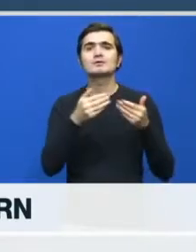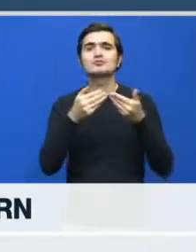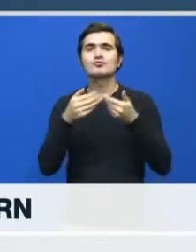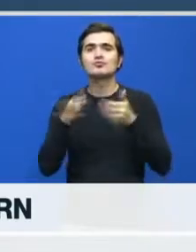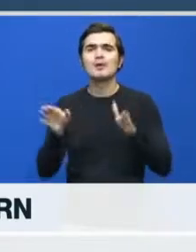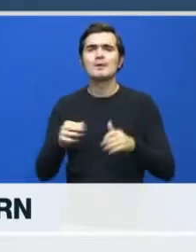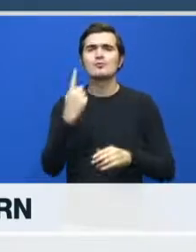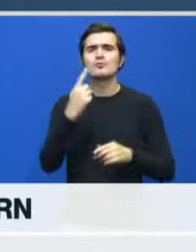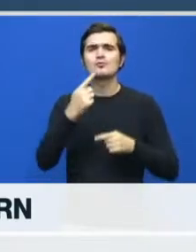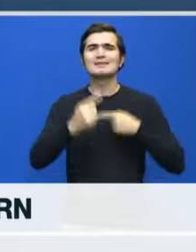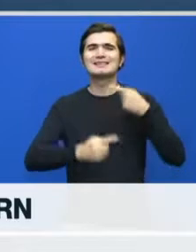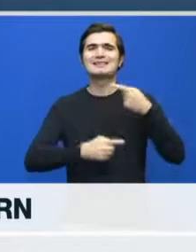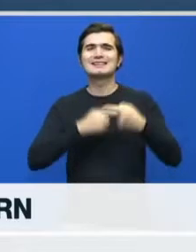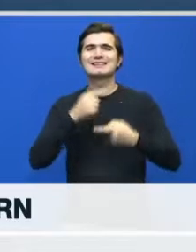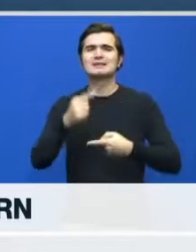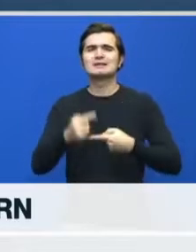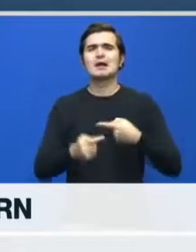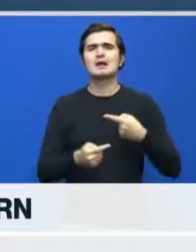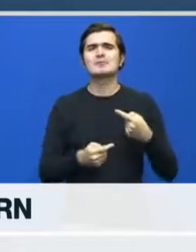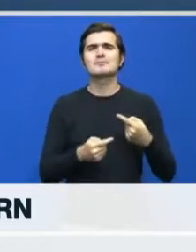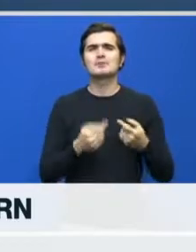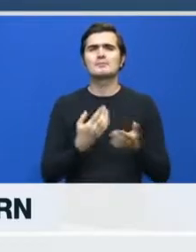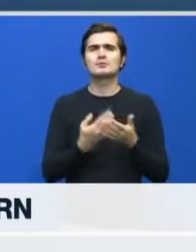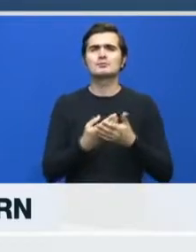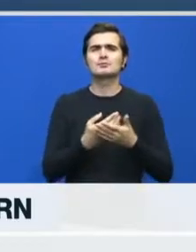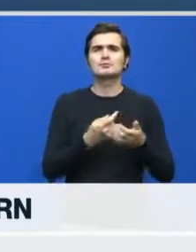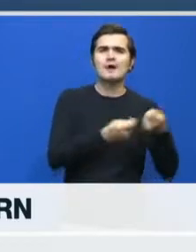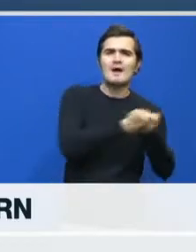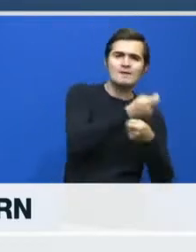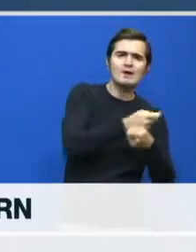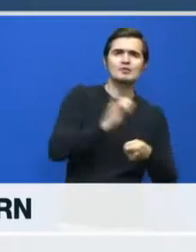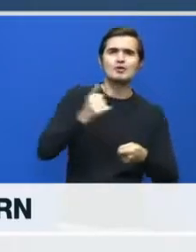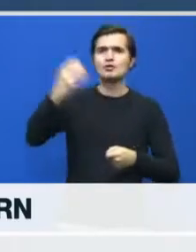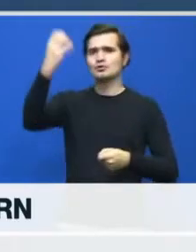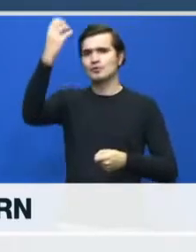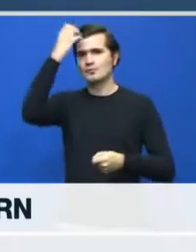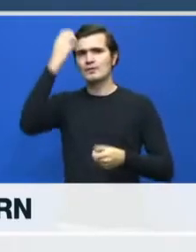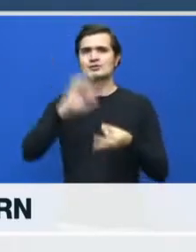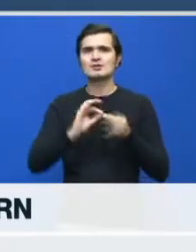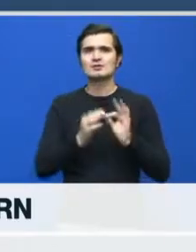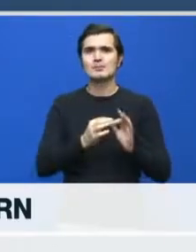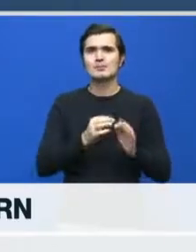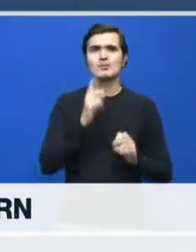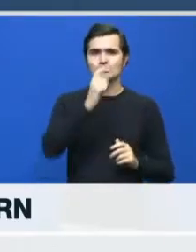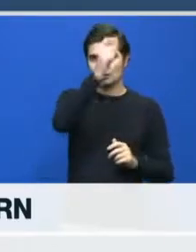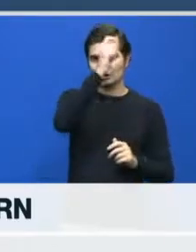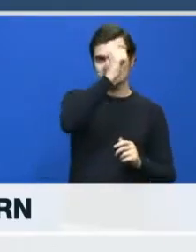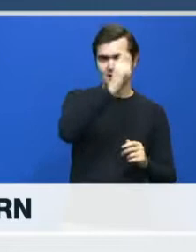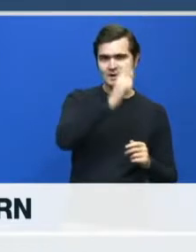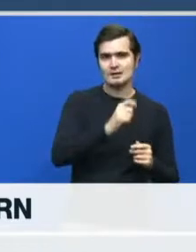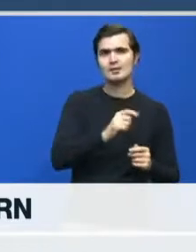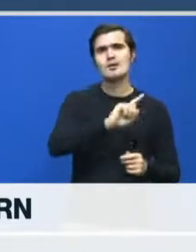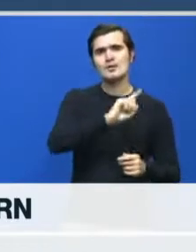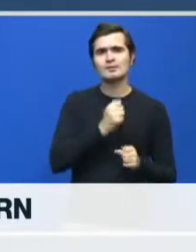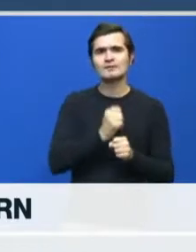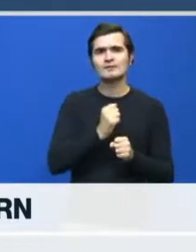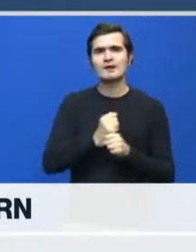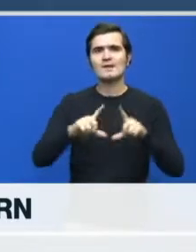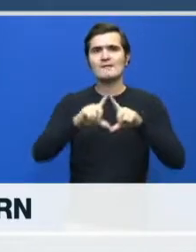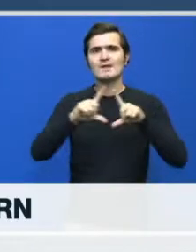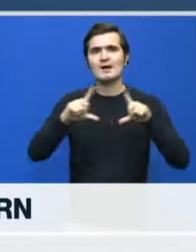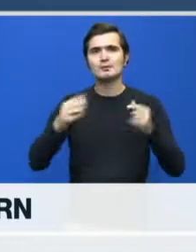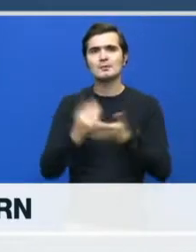un sistem business to government, adică contribuabil către vor factura contribuabilii